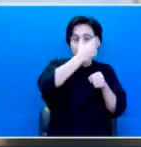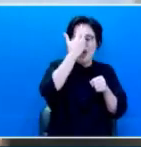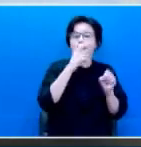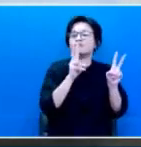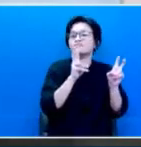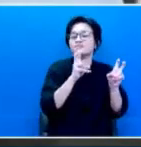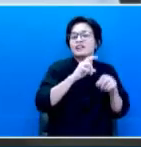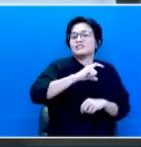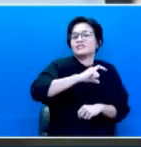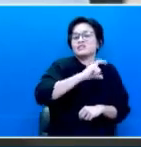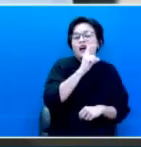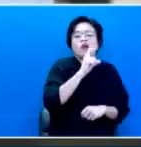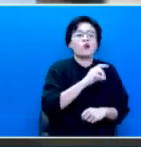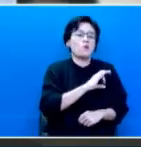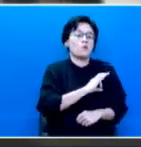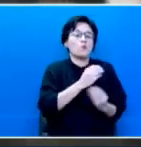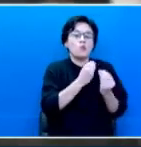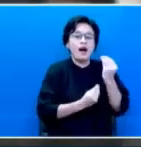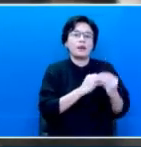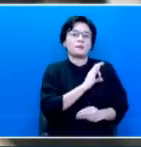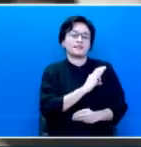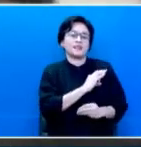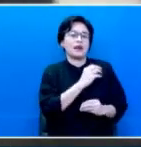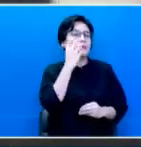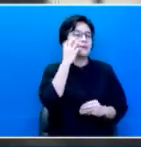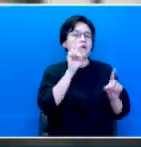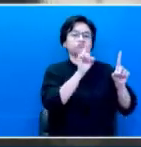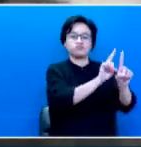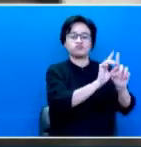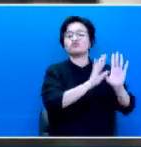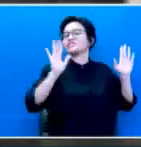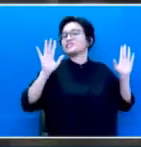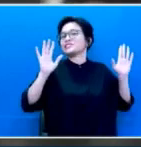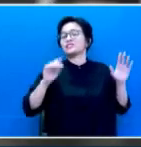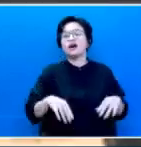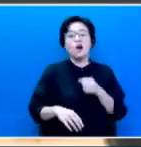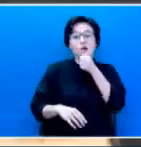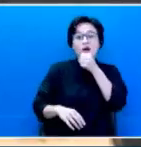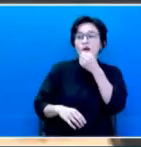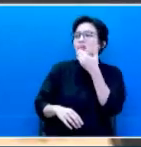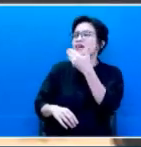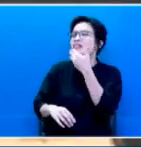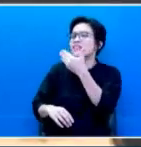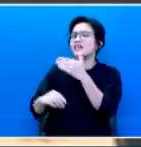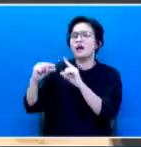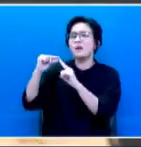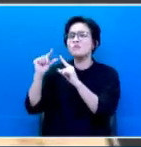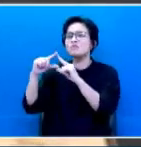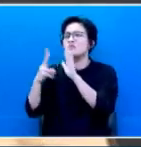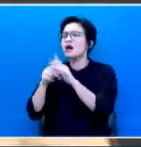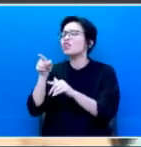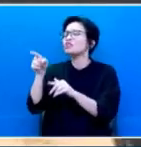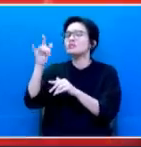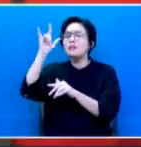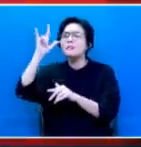mendampingi prabo Subianto Puan tidak menjelaskan secara detail ketika ditanya wartawan terkait status Gibran di partai